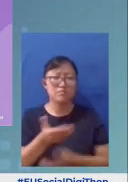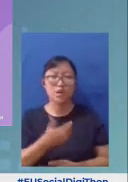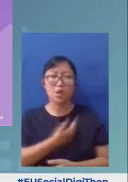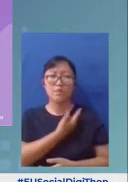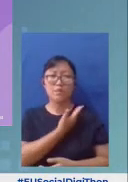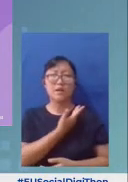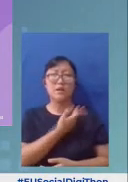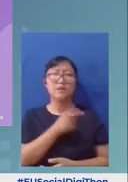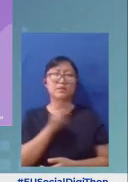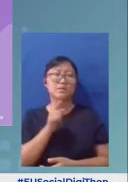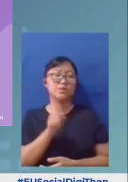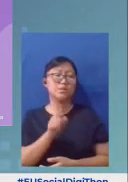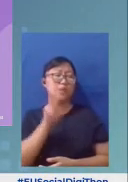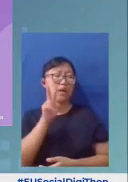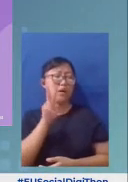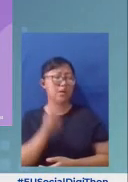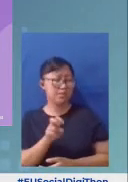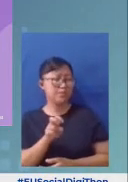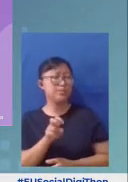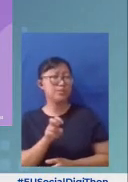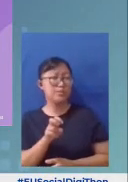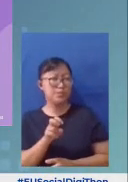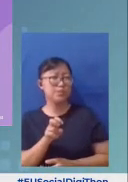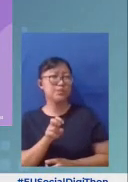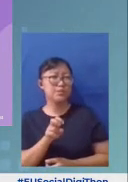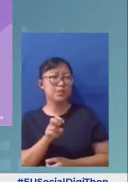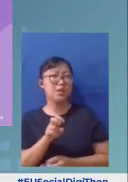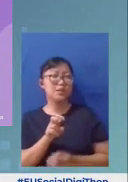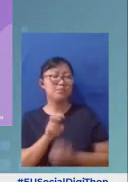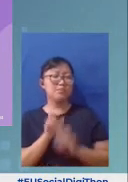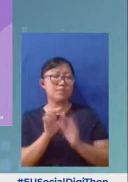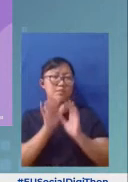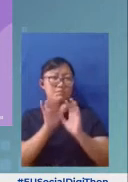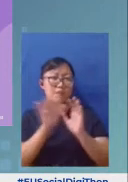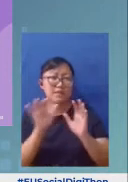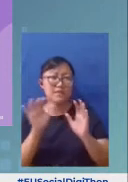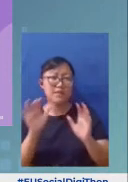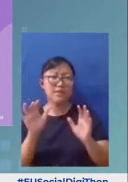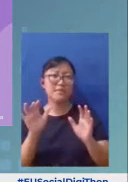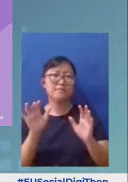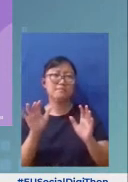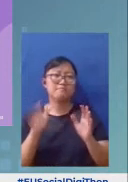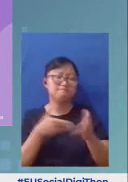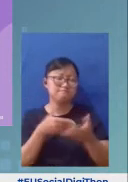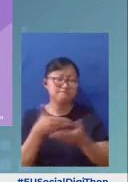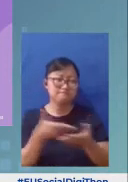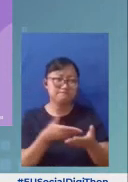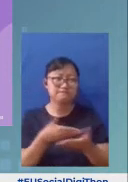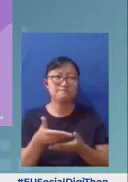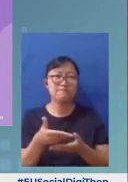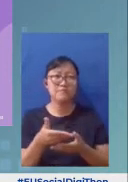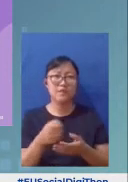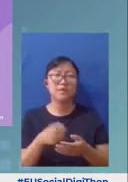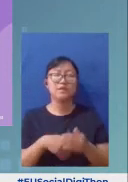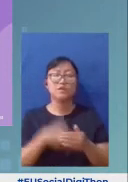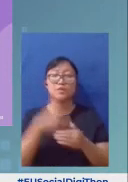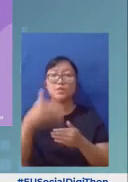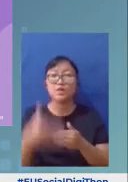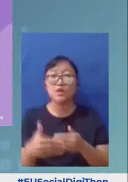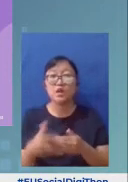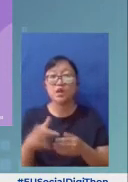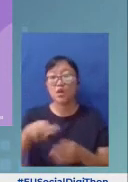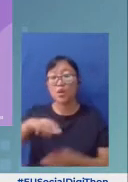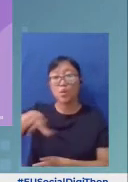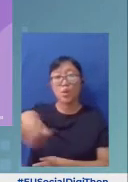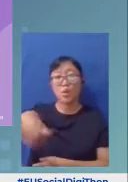sangat banyak gitu. Ya, nah kemudian apa yang dilakukan? Kalau kepada keluarga, pertama dicek